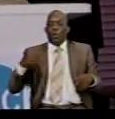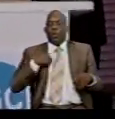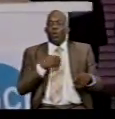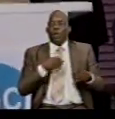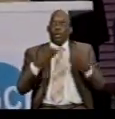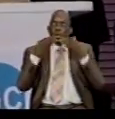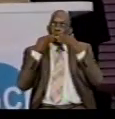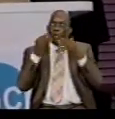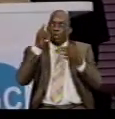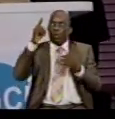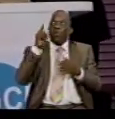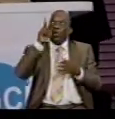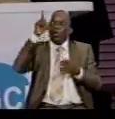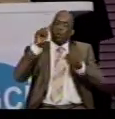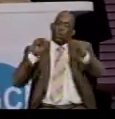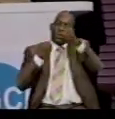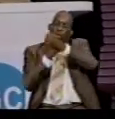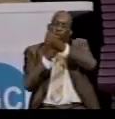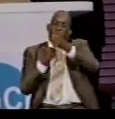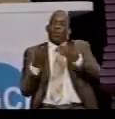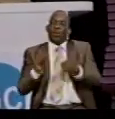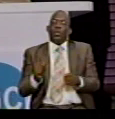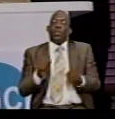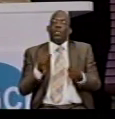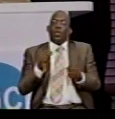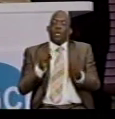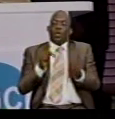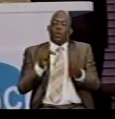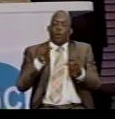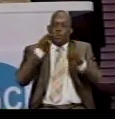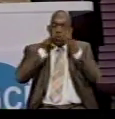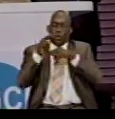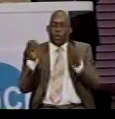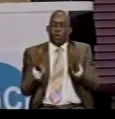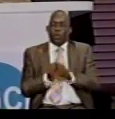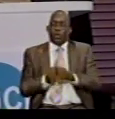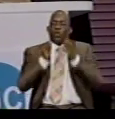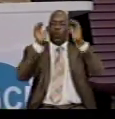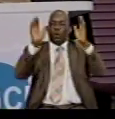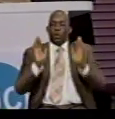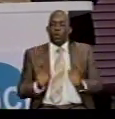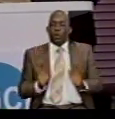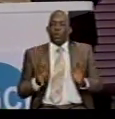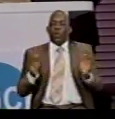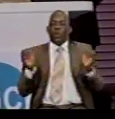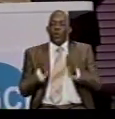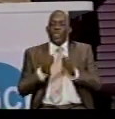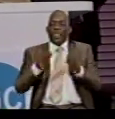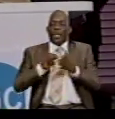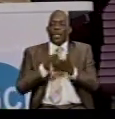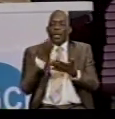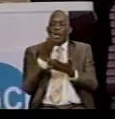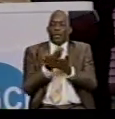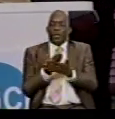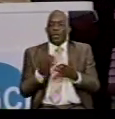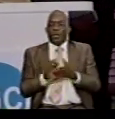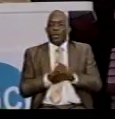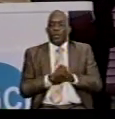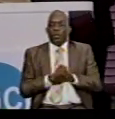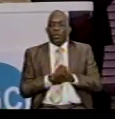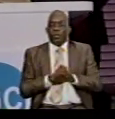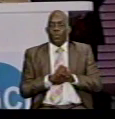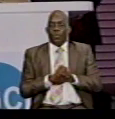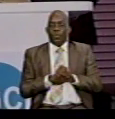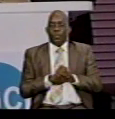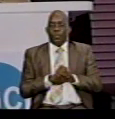Tu soutiens with la vision. With signs, with wonders. Avec les signes et les prodiges. With unspeakable evidences. Avec des évidences